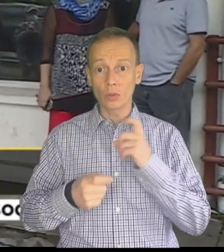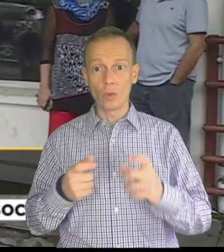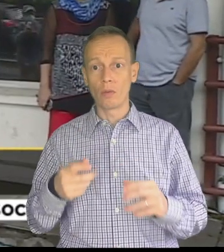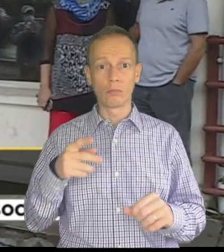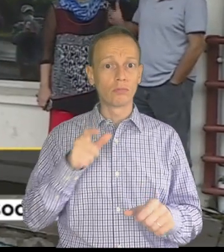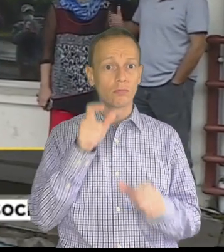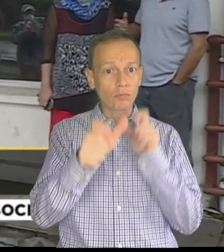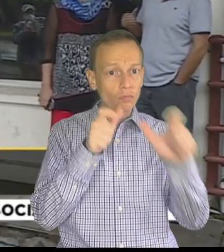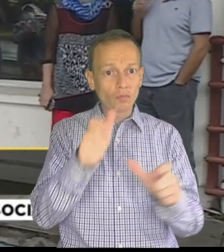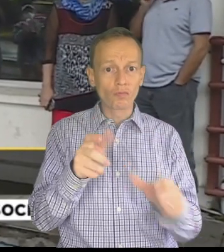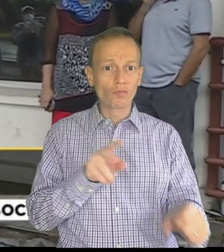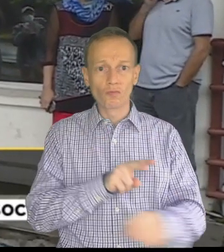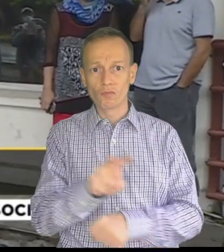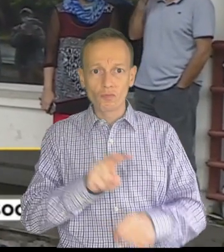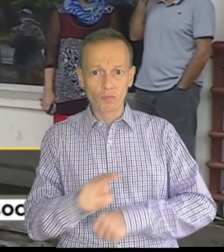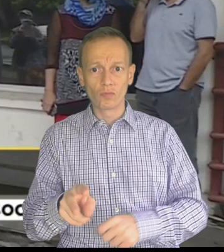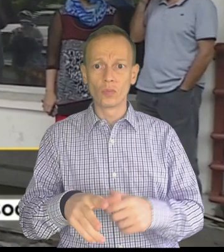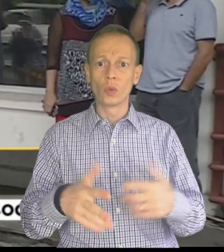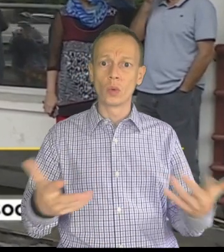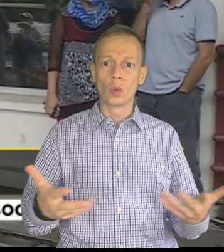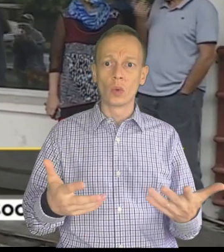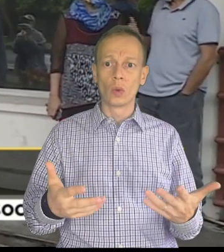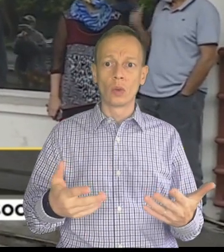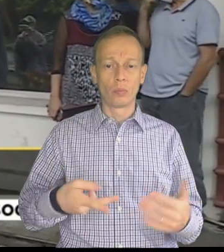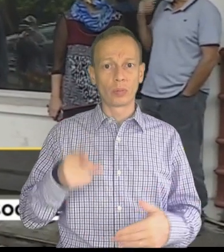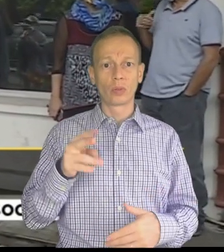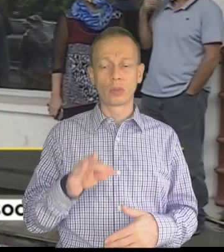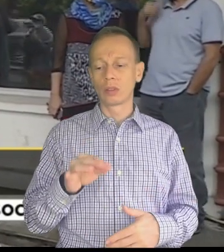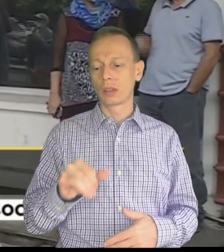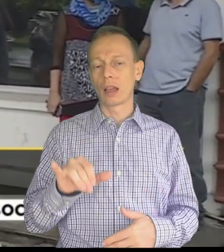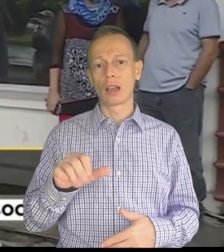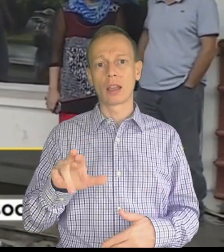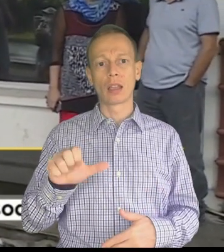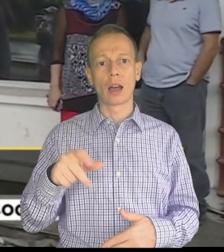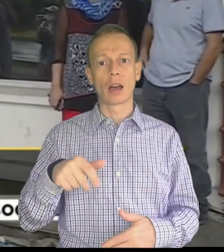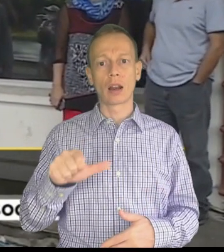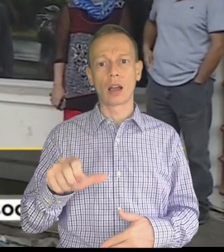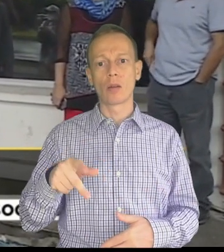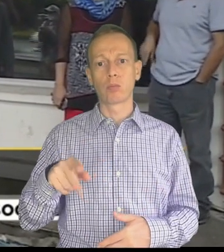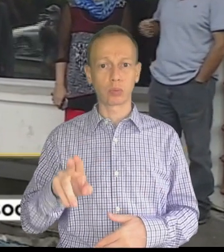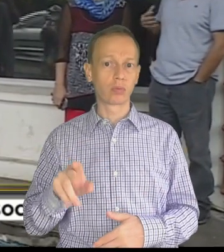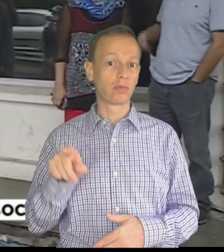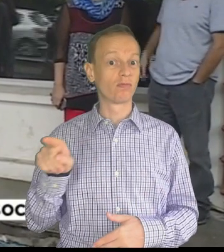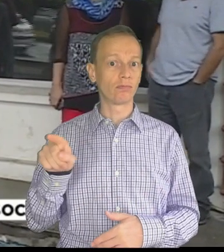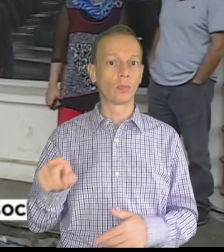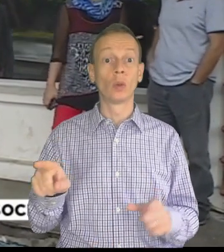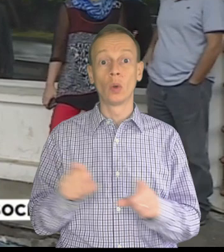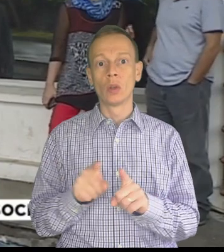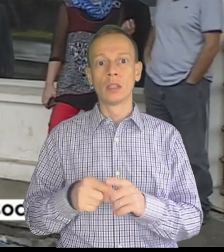augmentation des faits d'agression verbale, du moins sur